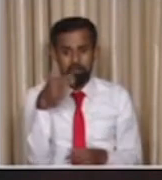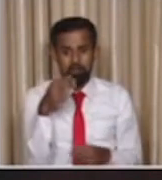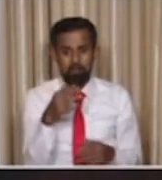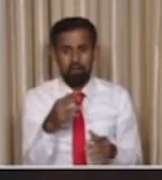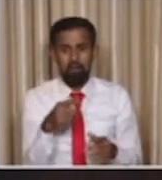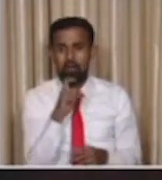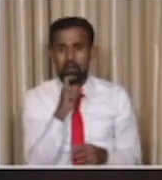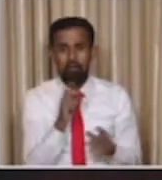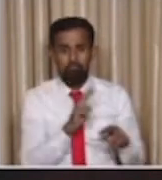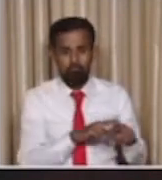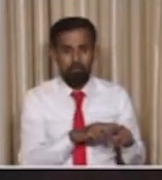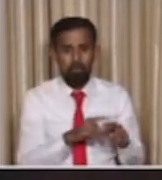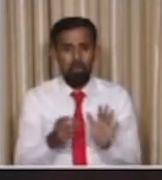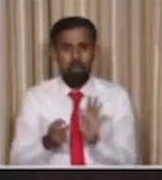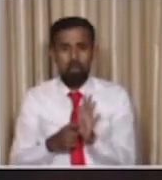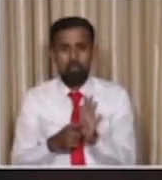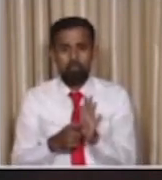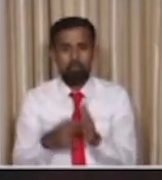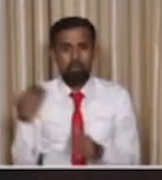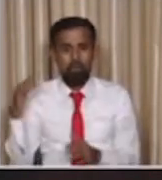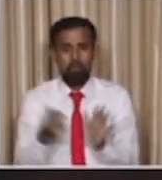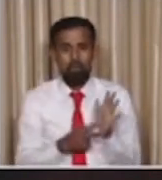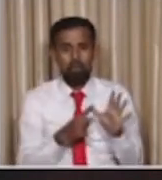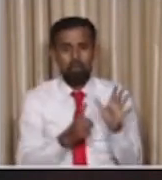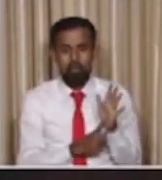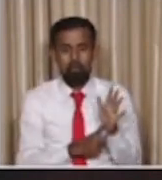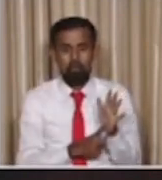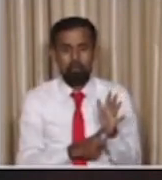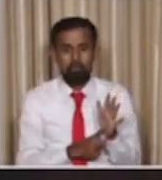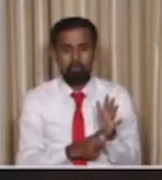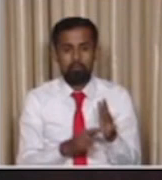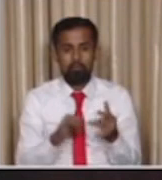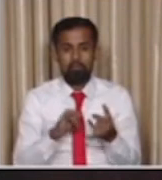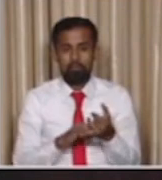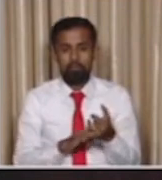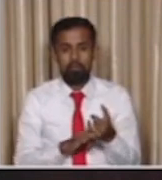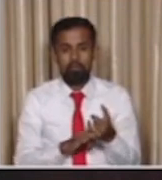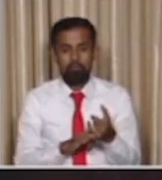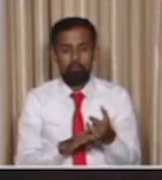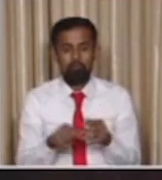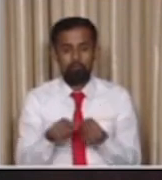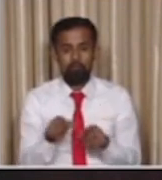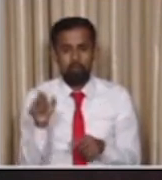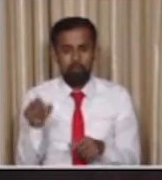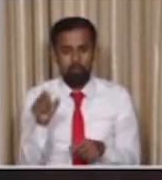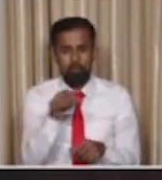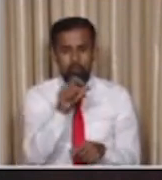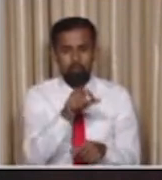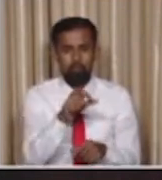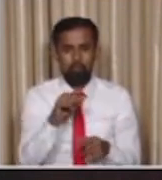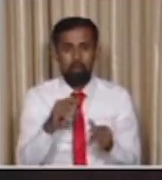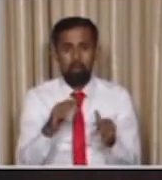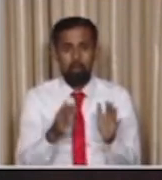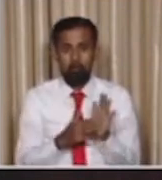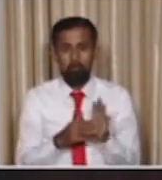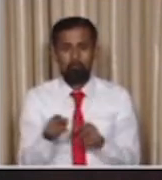පෙඩ්‍රිකා ජාන්ස් ඒ වගේම ලසන්ත වික්‍රමතුංගගේ සහෝදරයා ලාල් වික්‍රමතුංග ඒ වගේම සරත් කොංගහය වගේ කට්ටිය මේ අසාද් මවුලාන